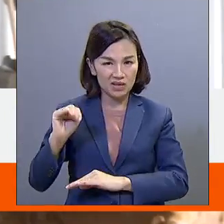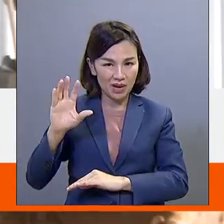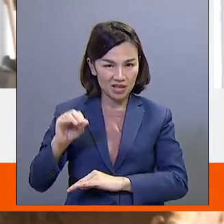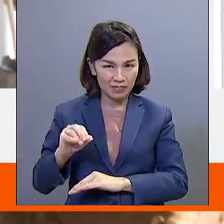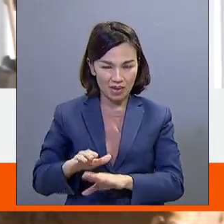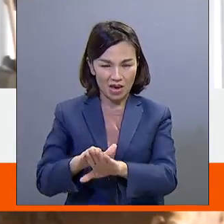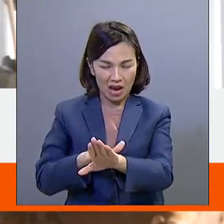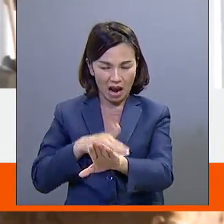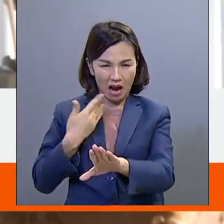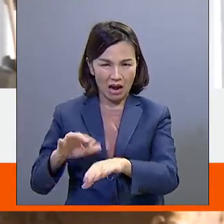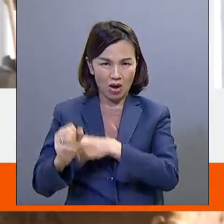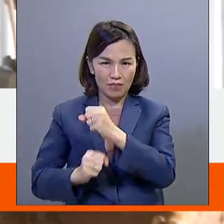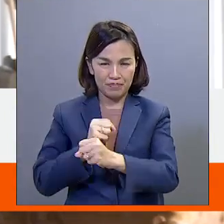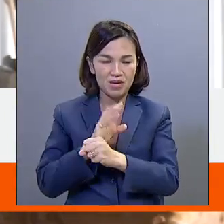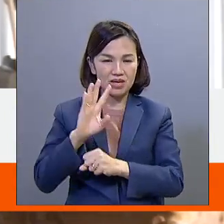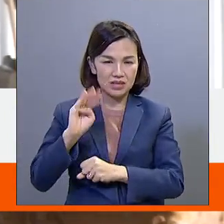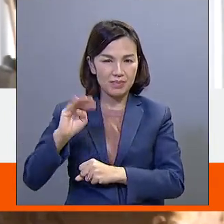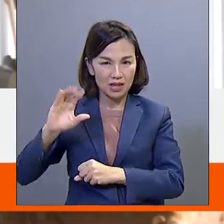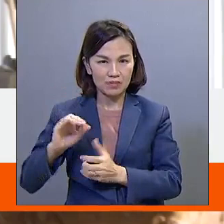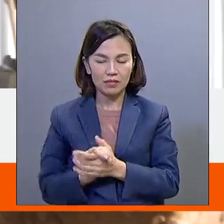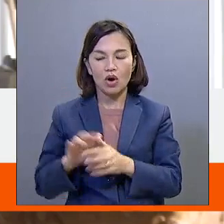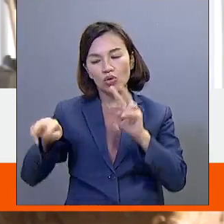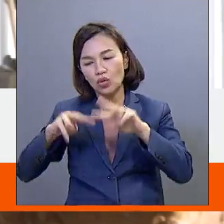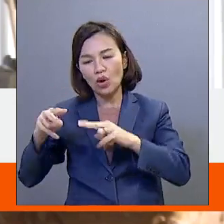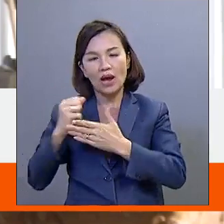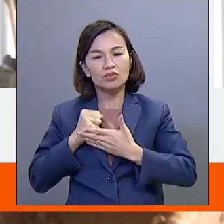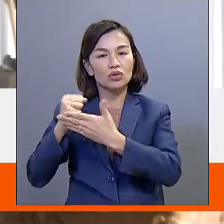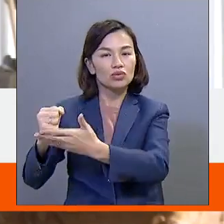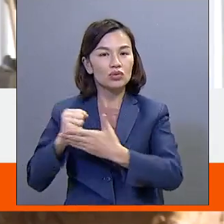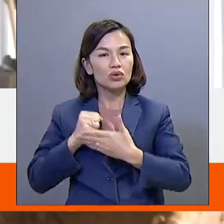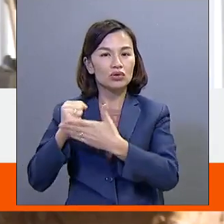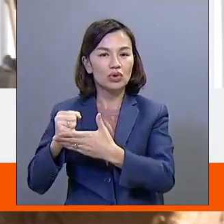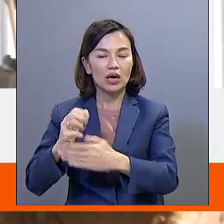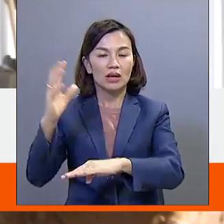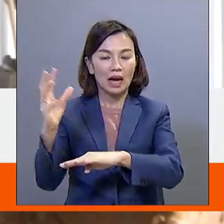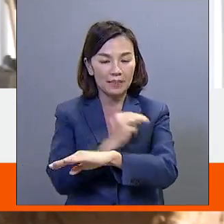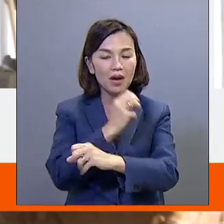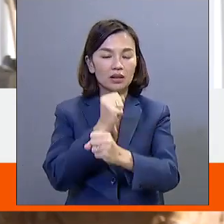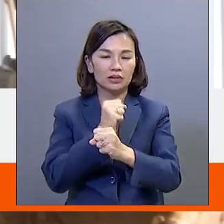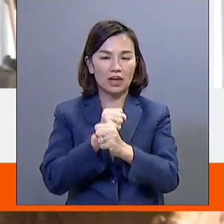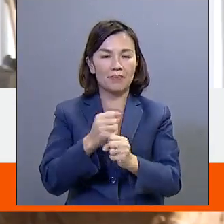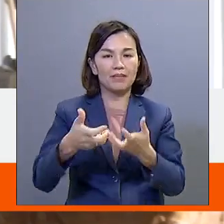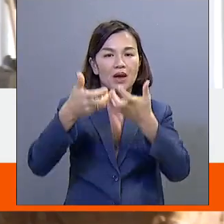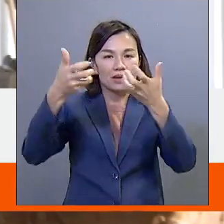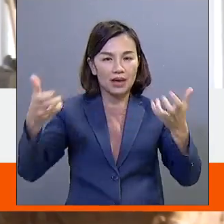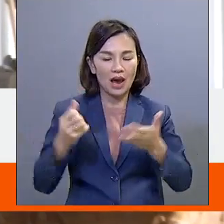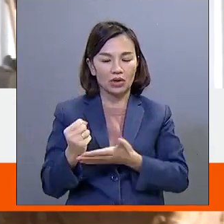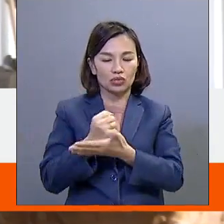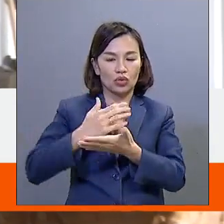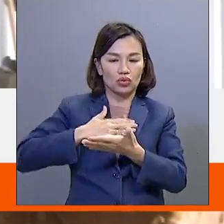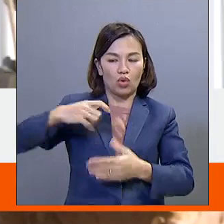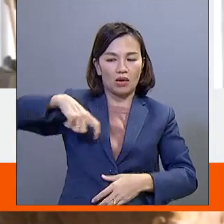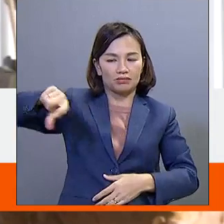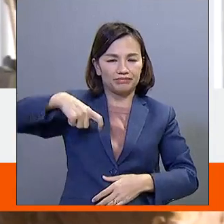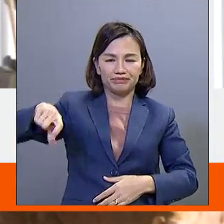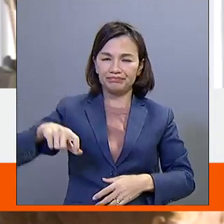ก็เราก็ดูแลกันมานะครับเรื่องของการเมืองก็เป็นเรื่องของการเมืองเรื่องของส่วนตัวก็เป็นเรื่องของส่วนตัวเ